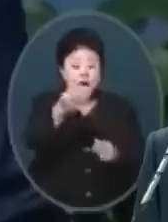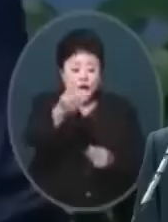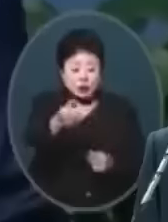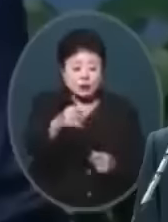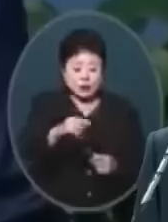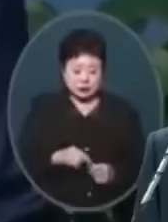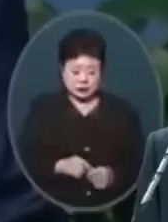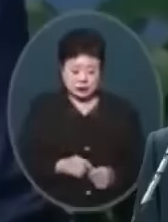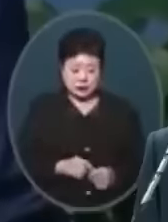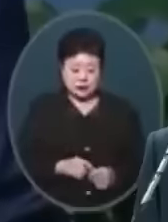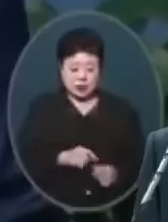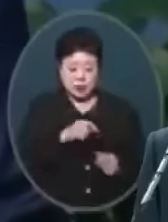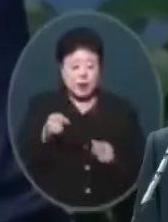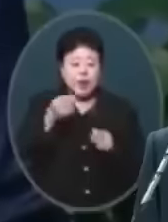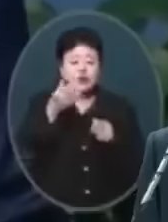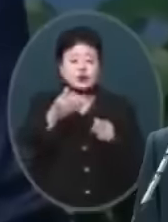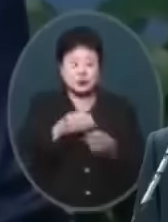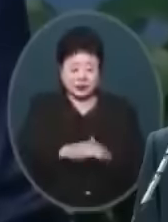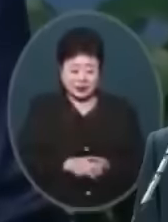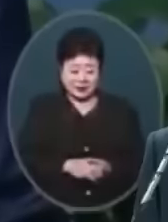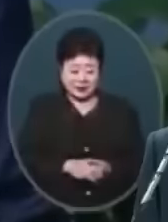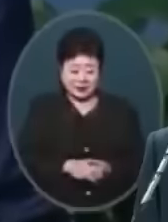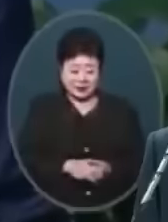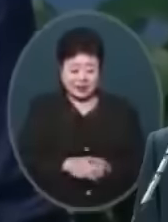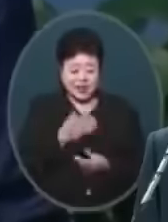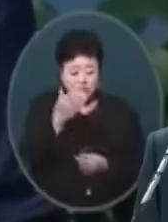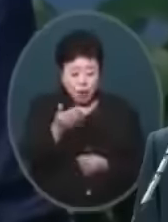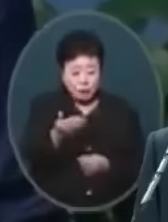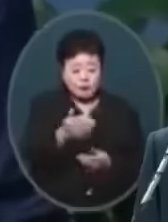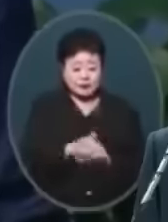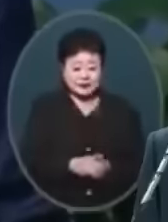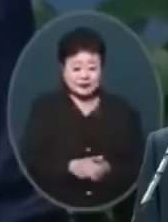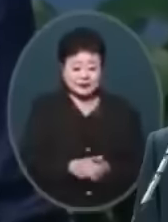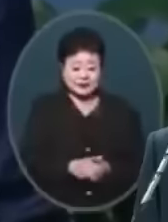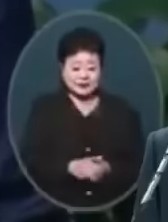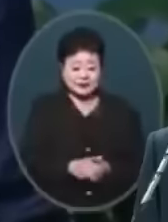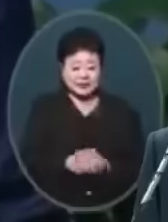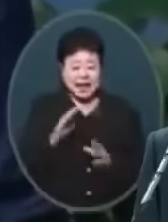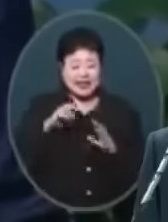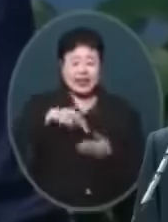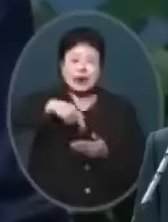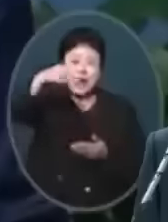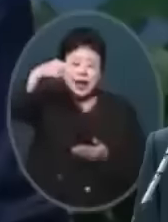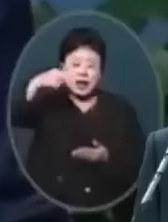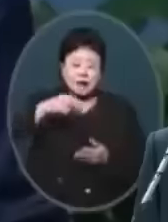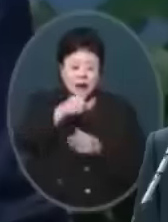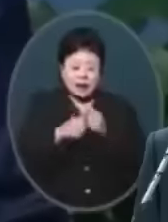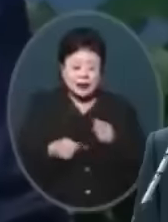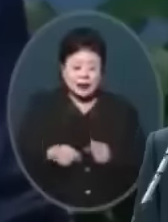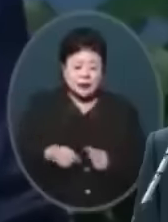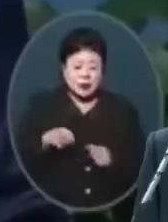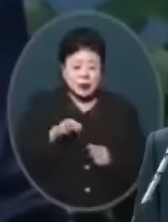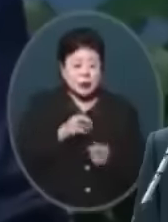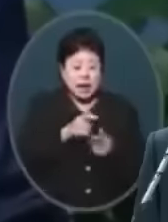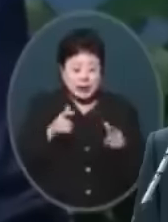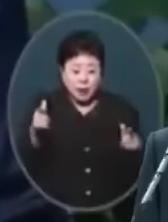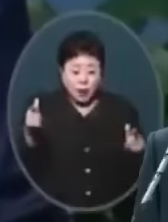여러분을 택했습니다. 여러분이 천당 가려고 하나님을 택한 것이